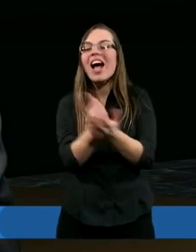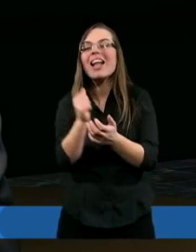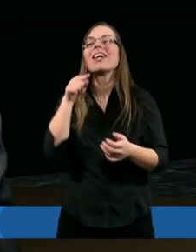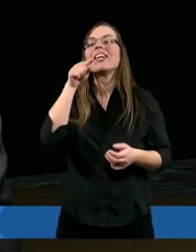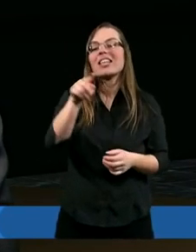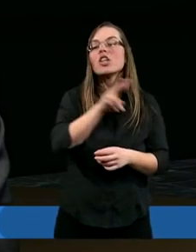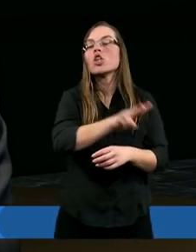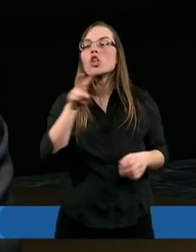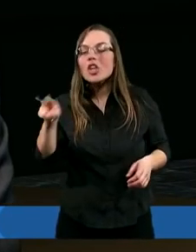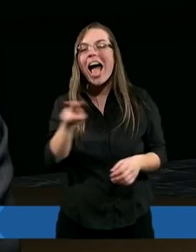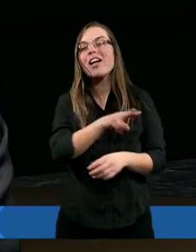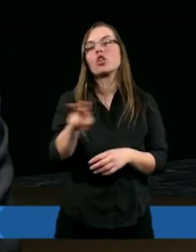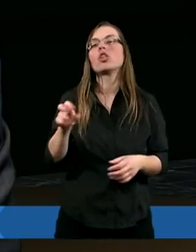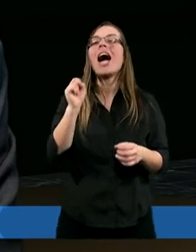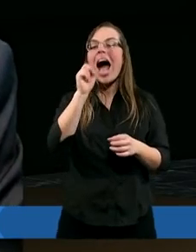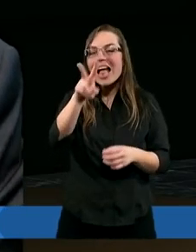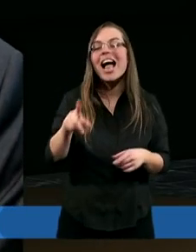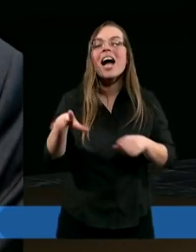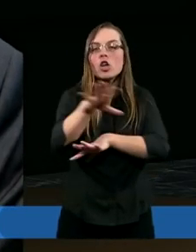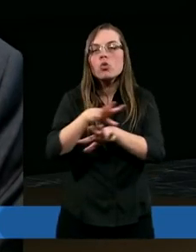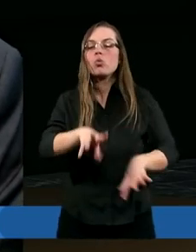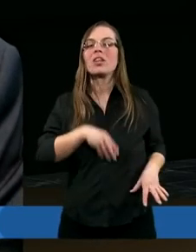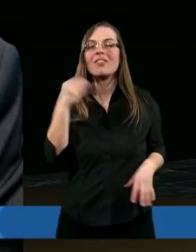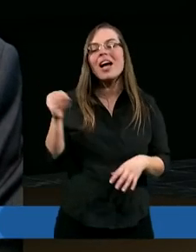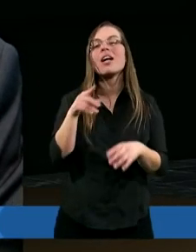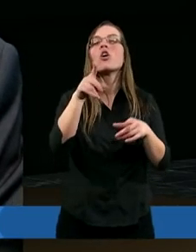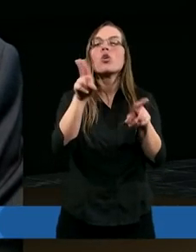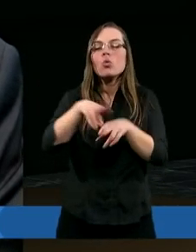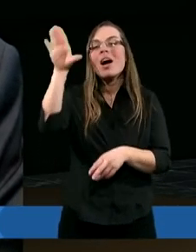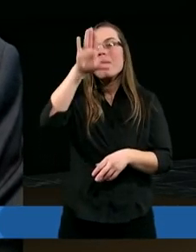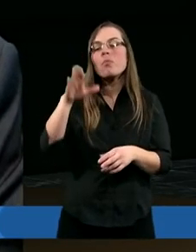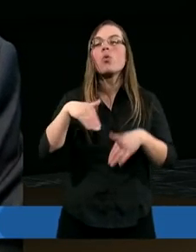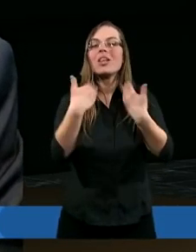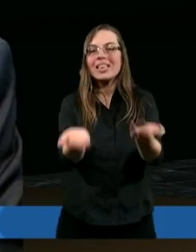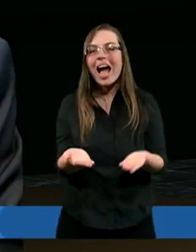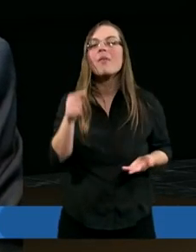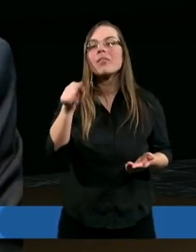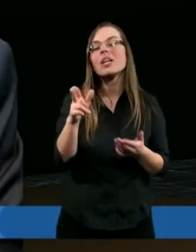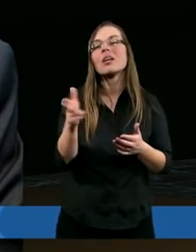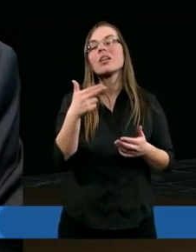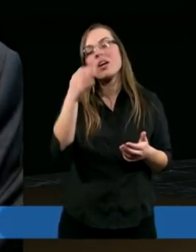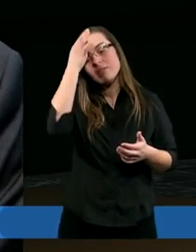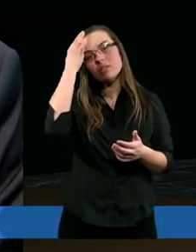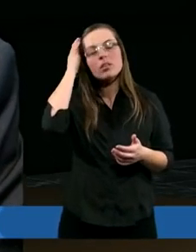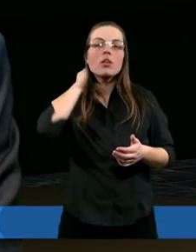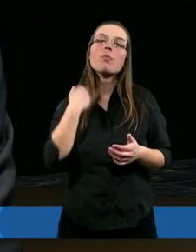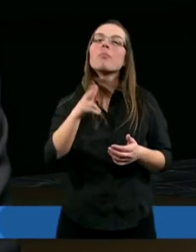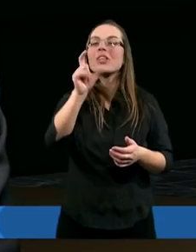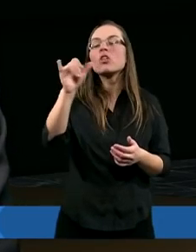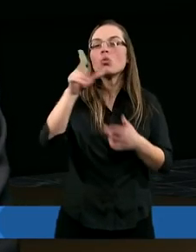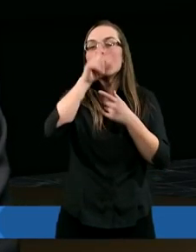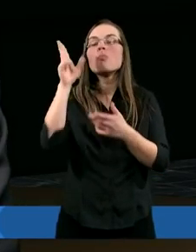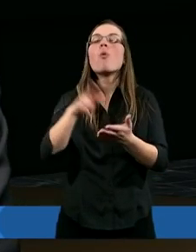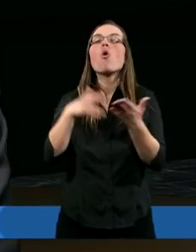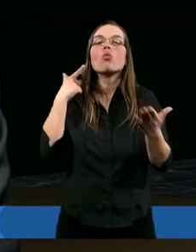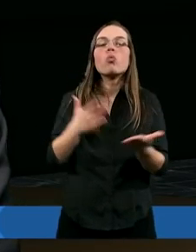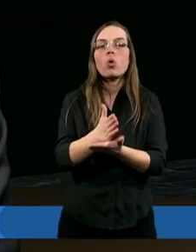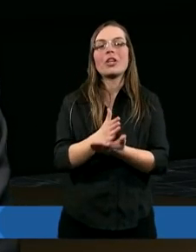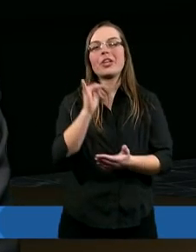świadkami tych rzeczy, a także Duch Święty, którego Bóg dał tym, którzy Mu są posłuszni.